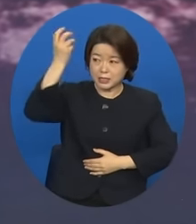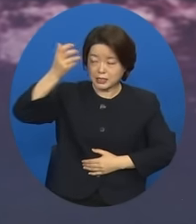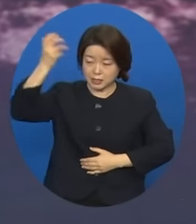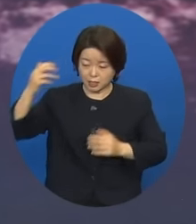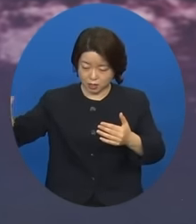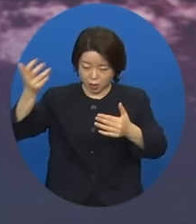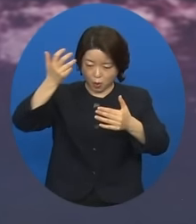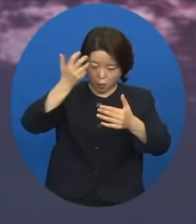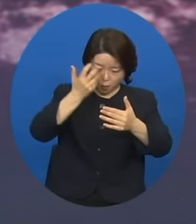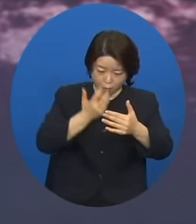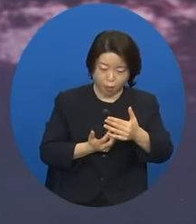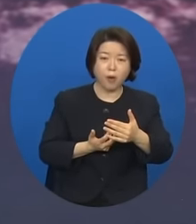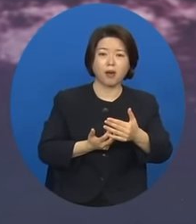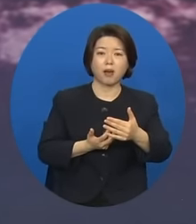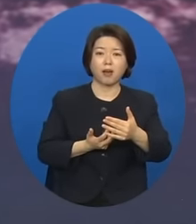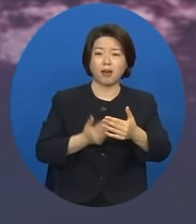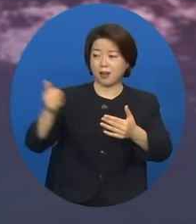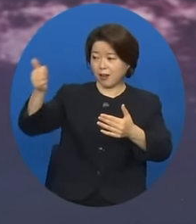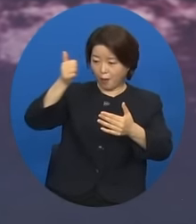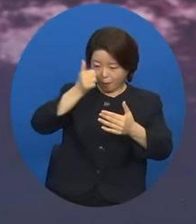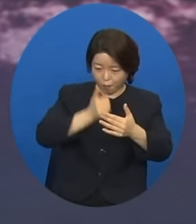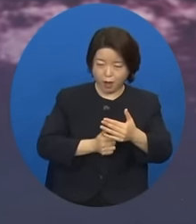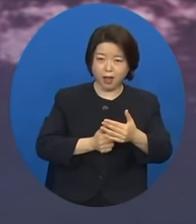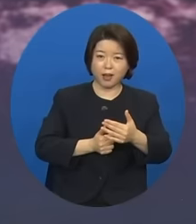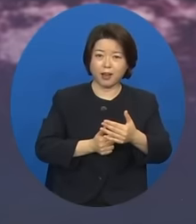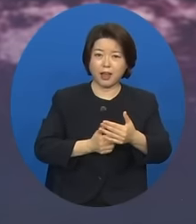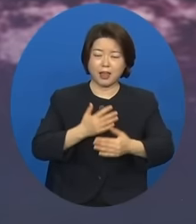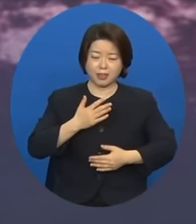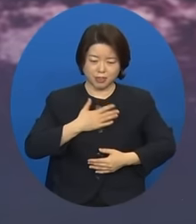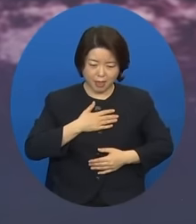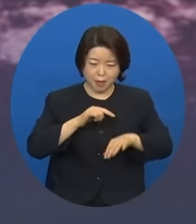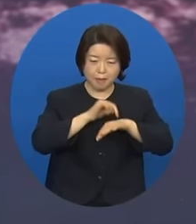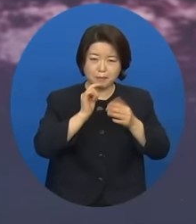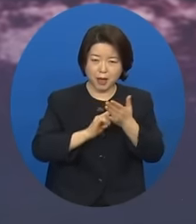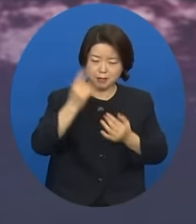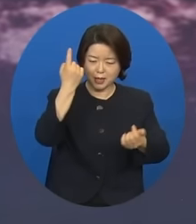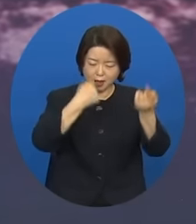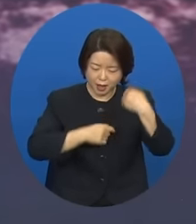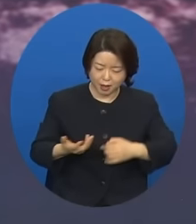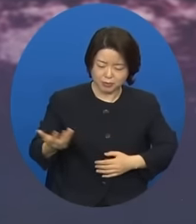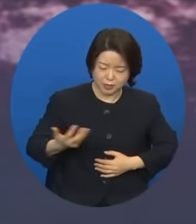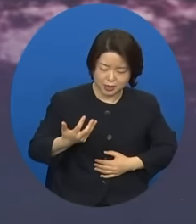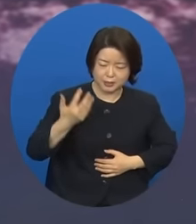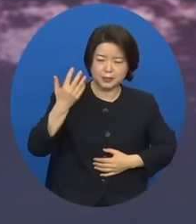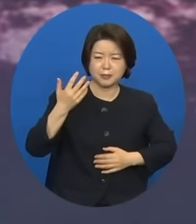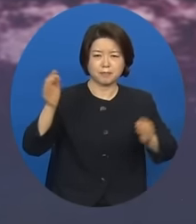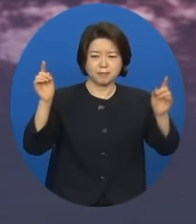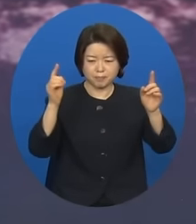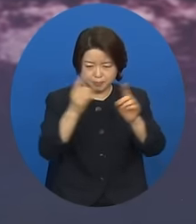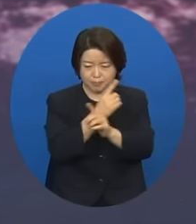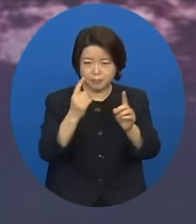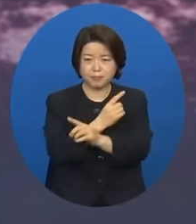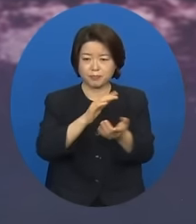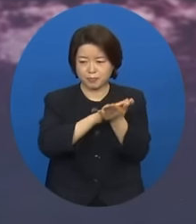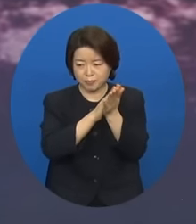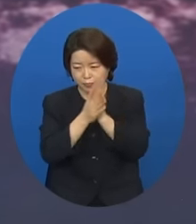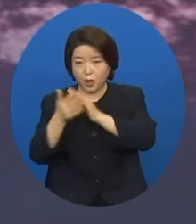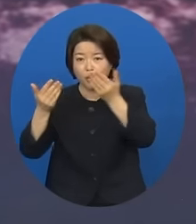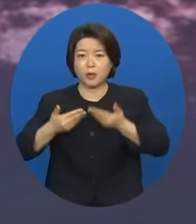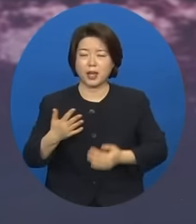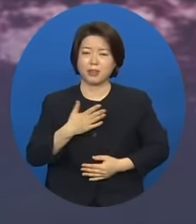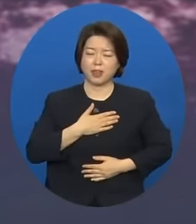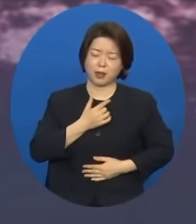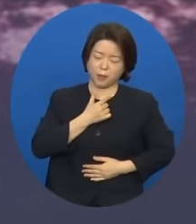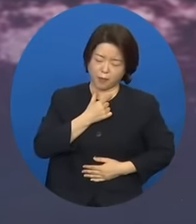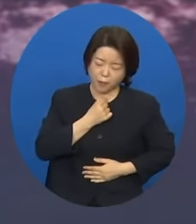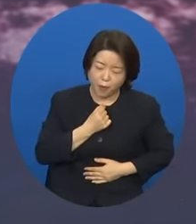마음에 임하면서 그 사람의 아픔과 상처를 치유하고 정말 그가 원하고 바랬던 진정한